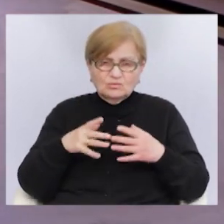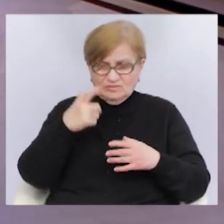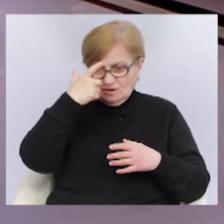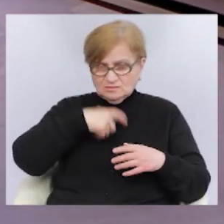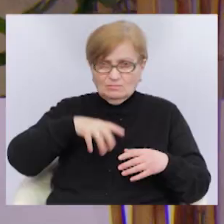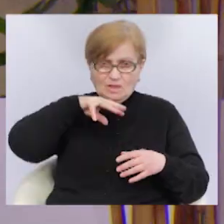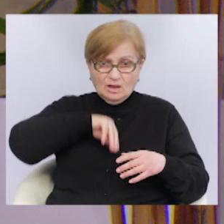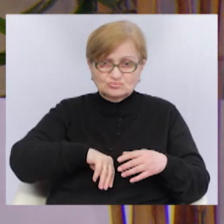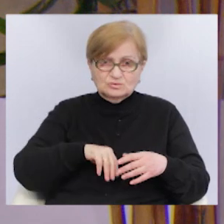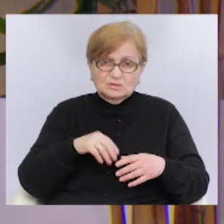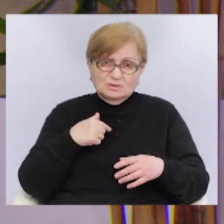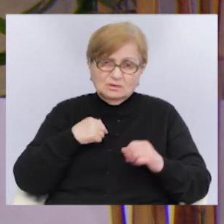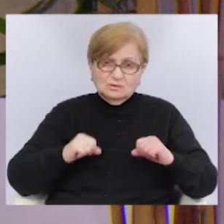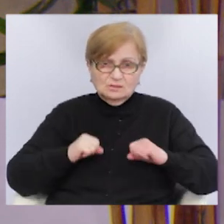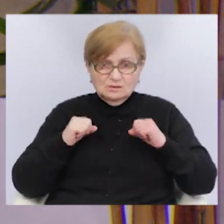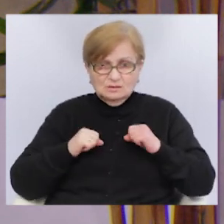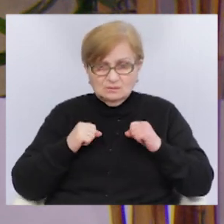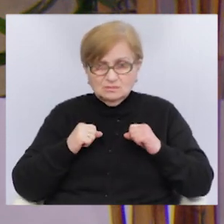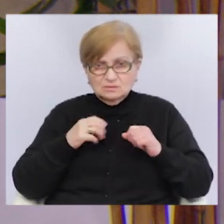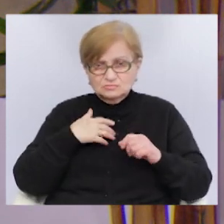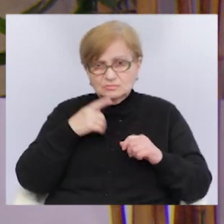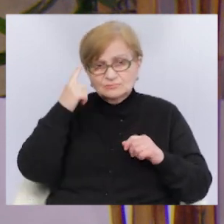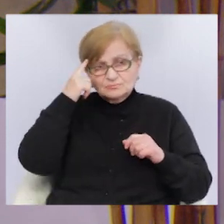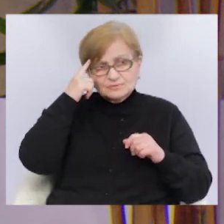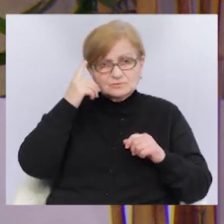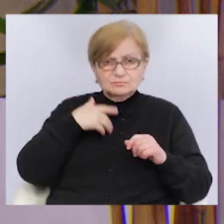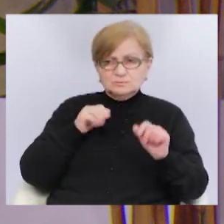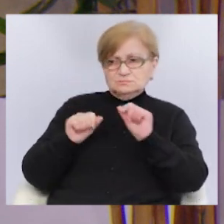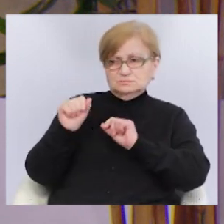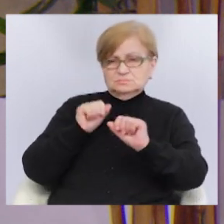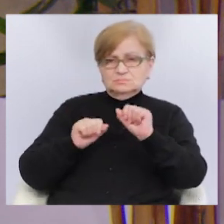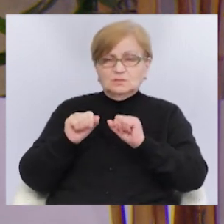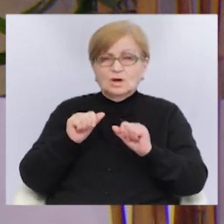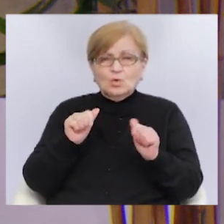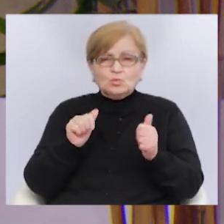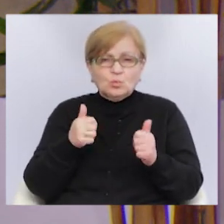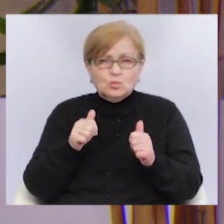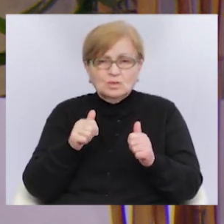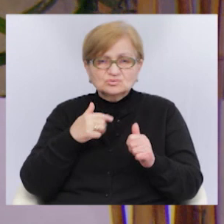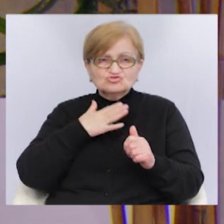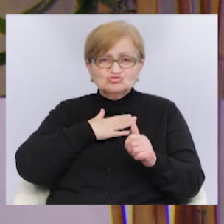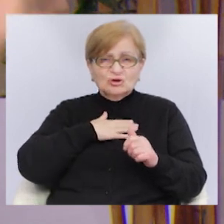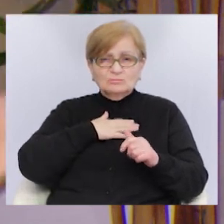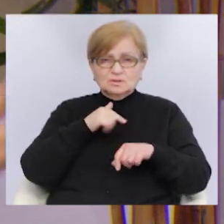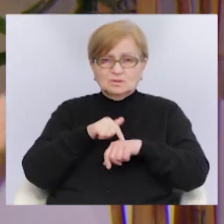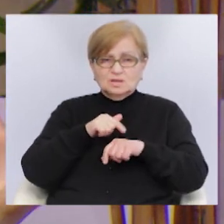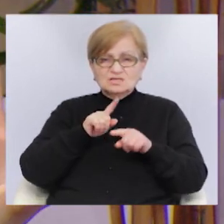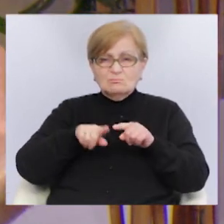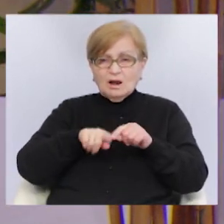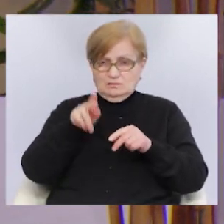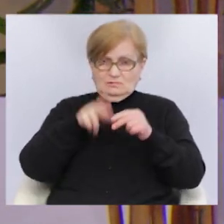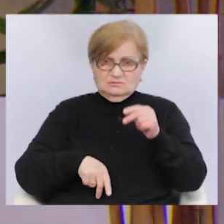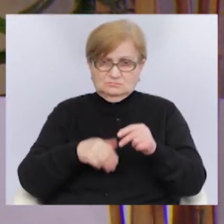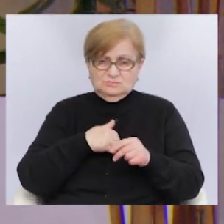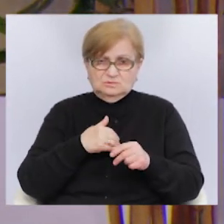ჩვენ სხეულში, ჩვენ ვცდილობთ, რომ თავი ავარიდოთ ამ ყველაფერს. ჩვენ ვცდილობთ, რომ როგორმე აი ეს ტკივილი სწრაფად